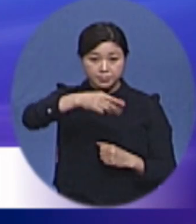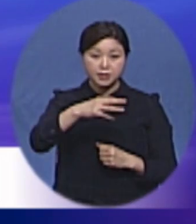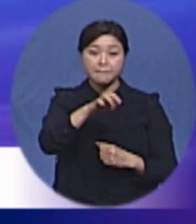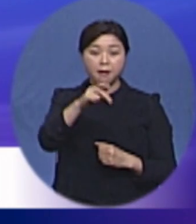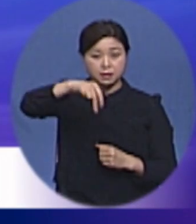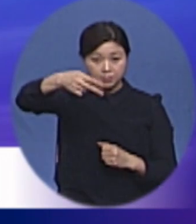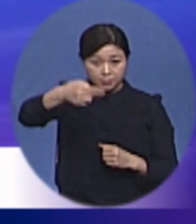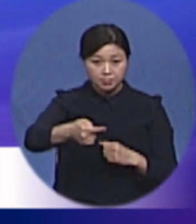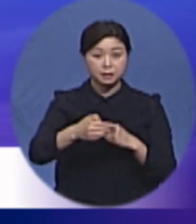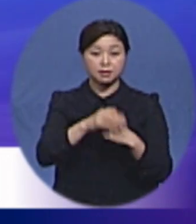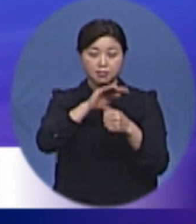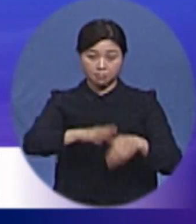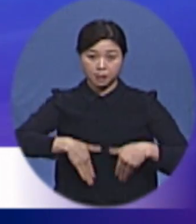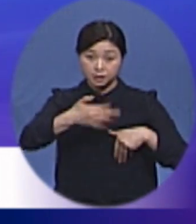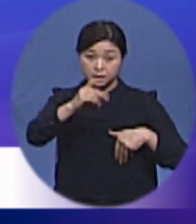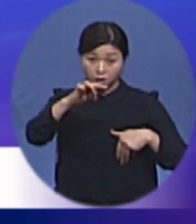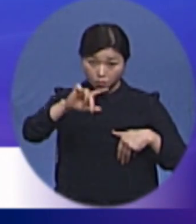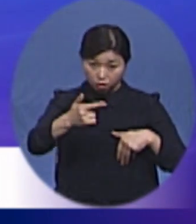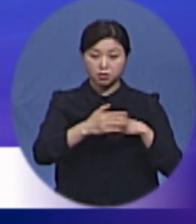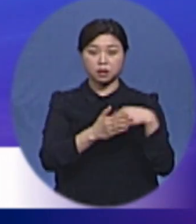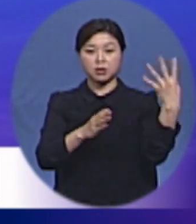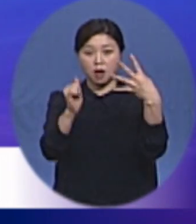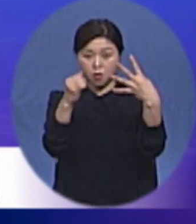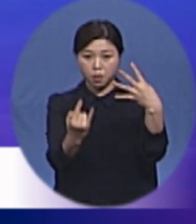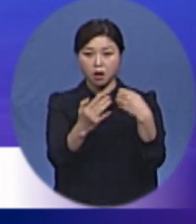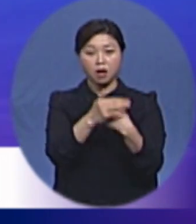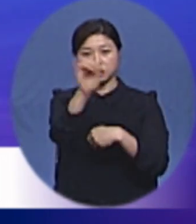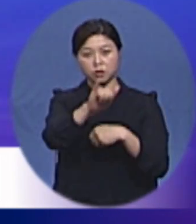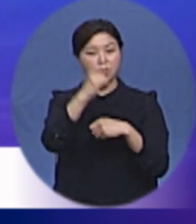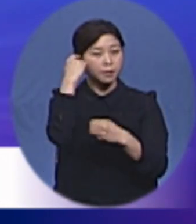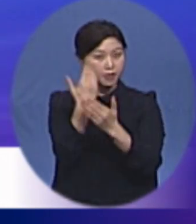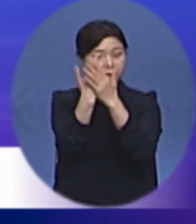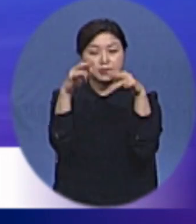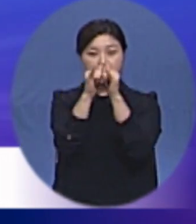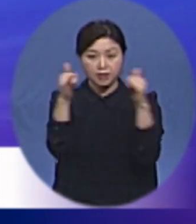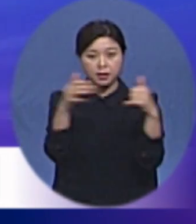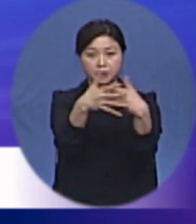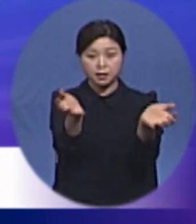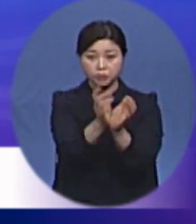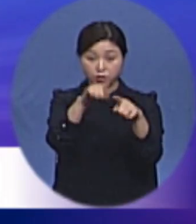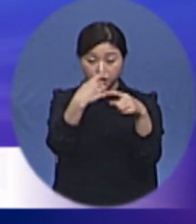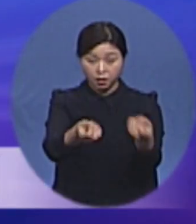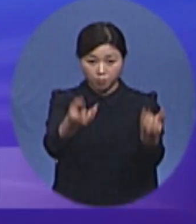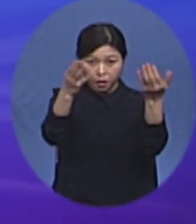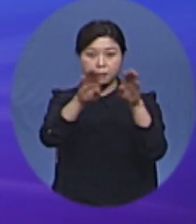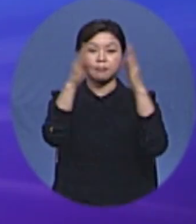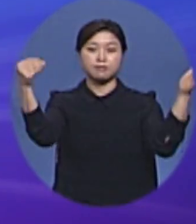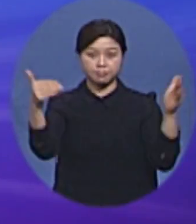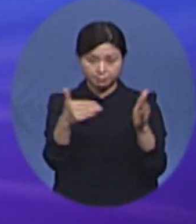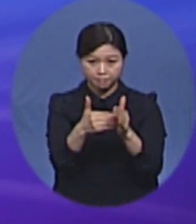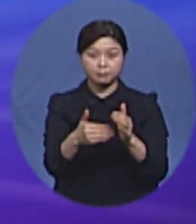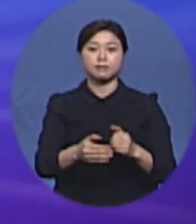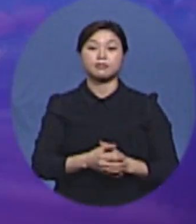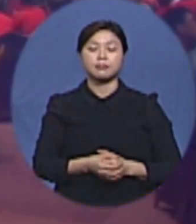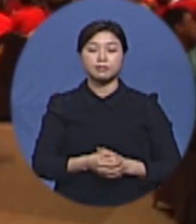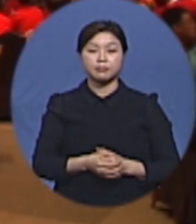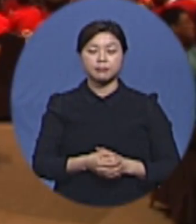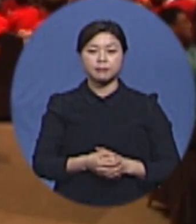추진위원회가 경남 창원에서 제4회 전국 발달장애인 자조단체 대회를 개최했습니다.